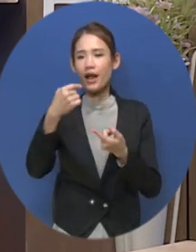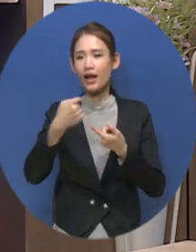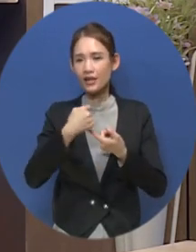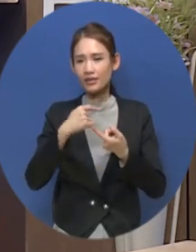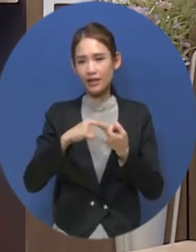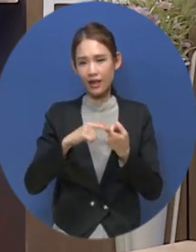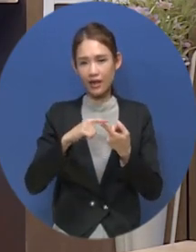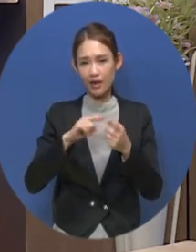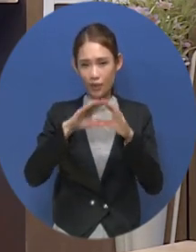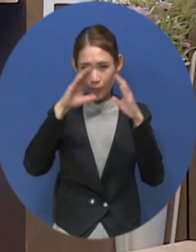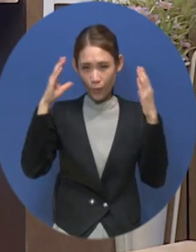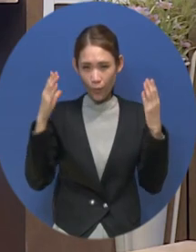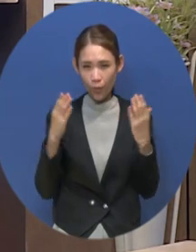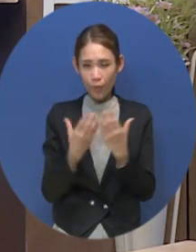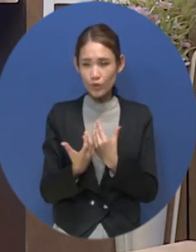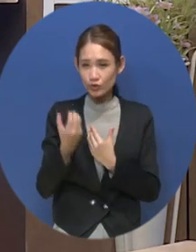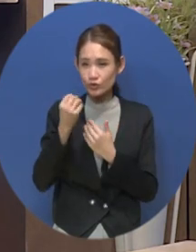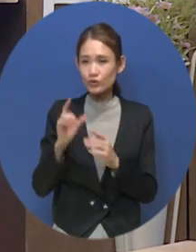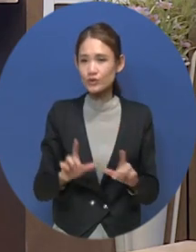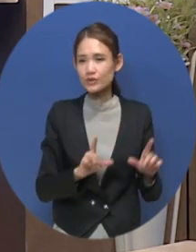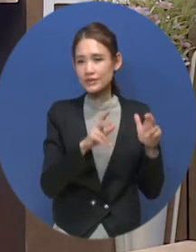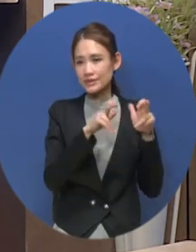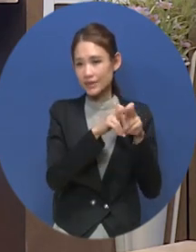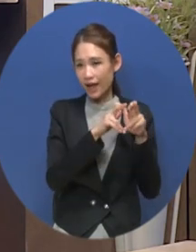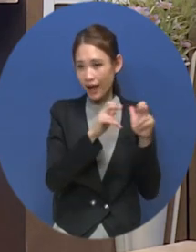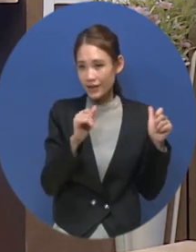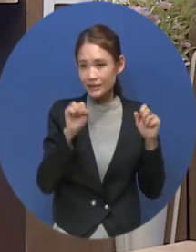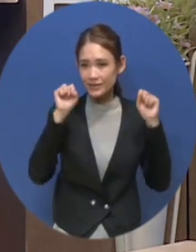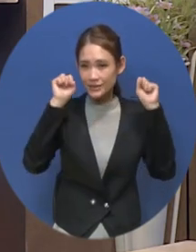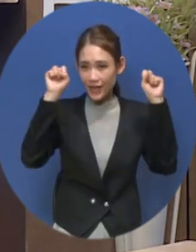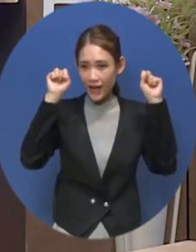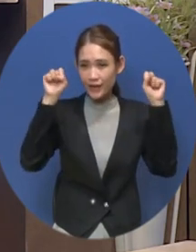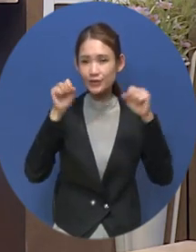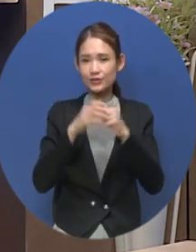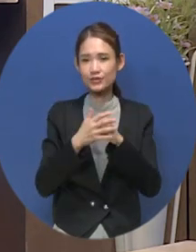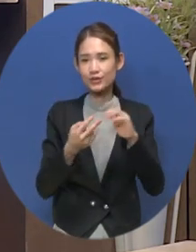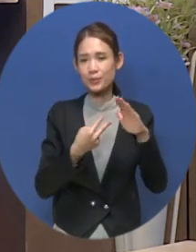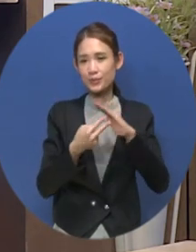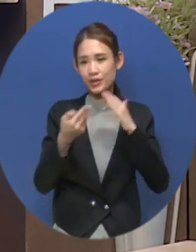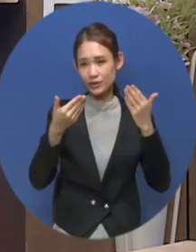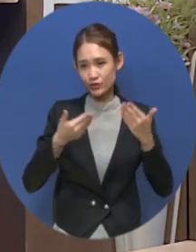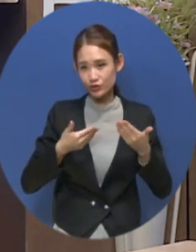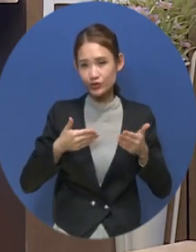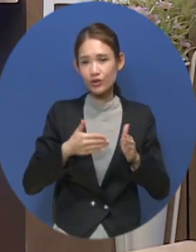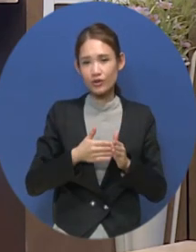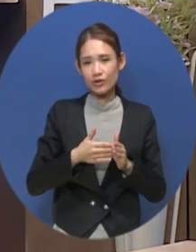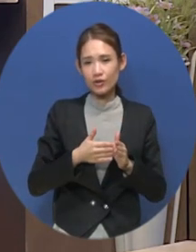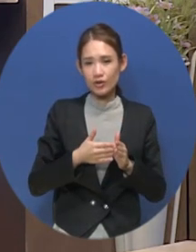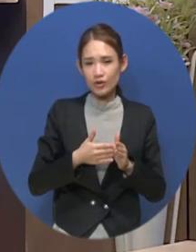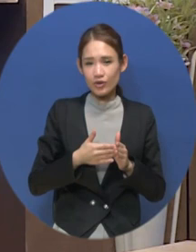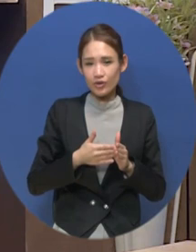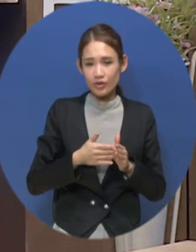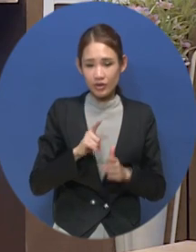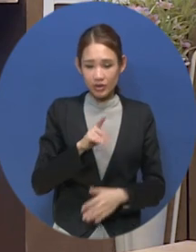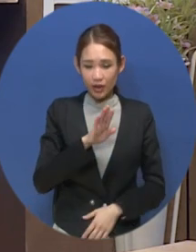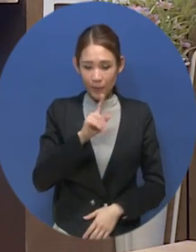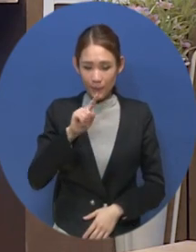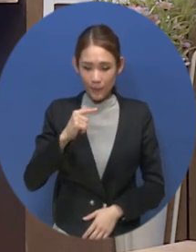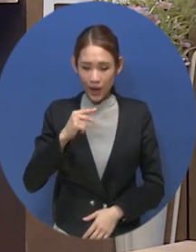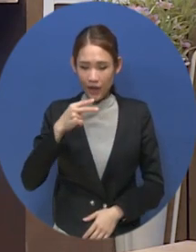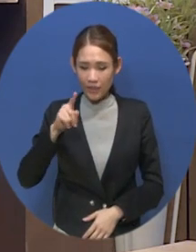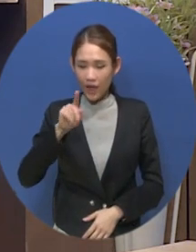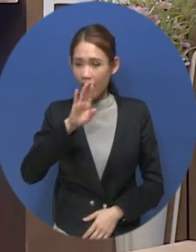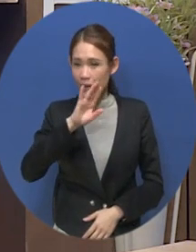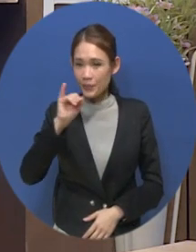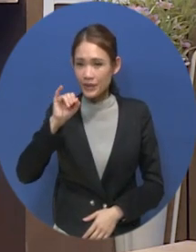그렇습니다. 모두 누리는 예. 그런 체육, 장애인 예, 체육을 예. 이 비전으로 제시를 하셨는데 예. 이 반다비